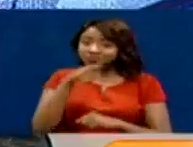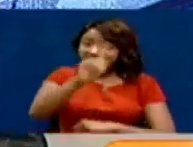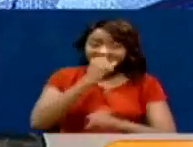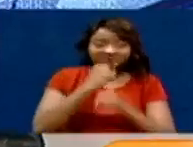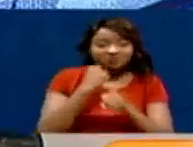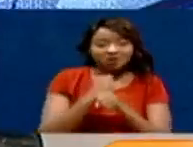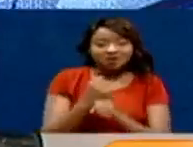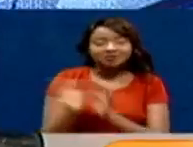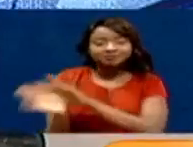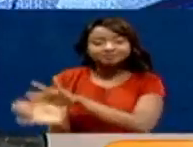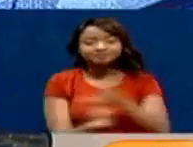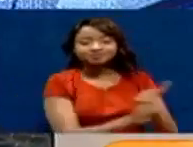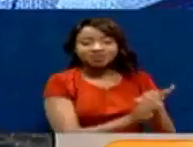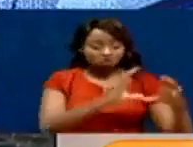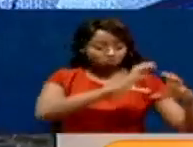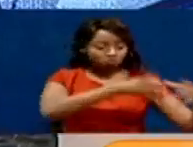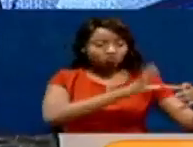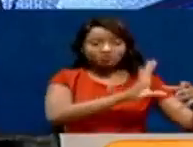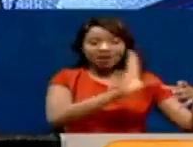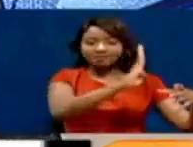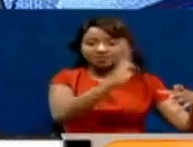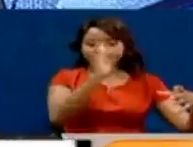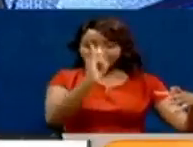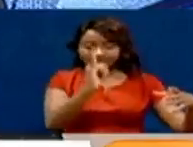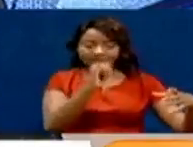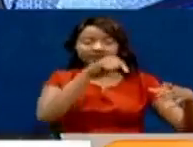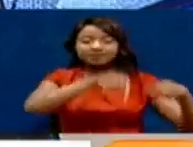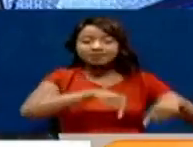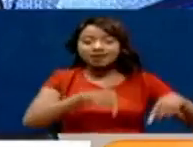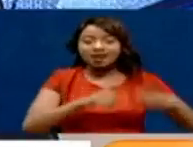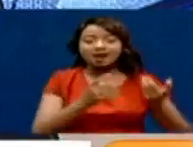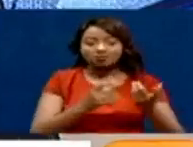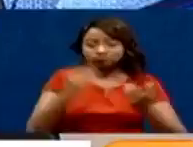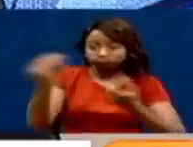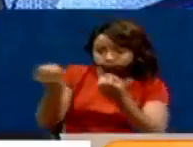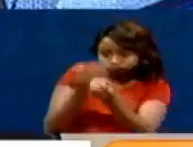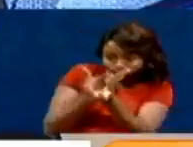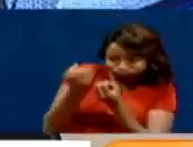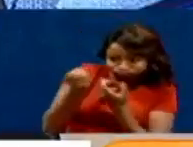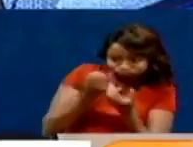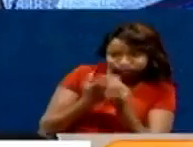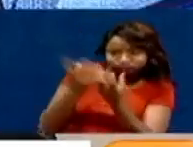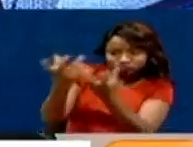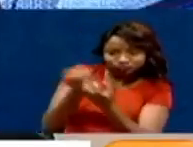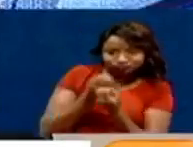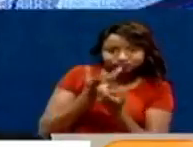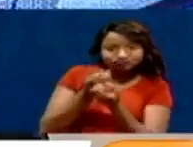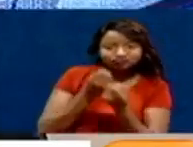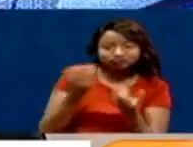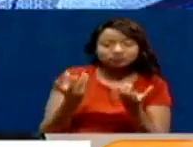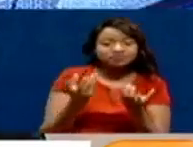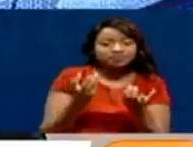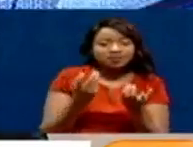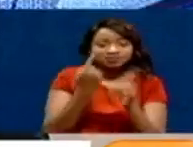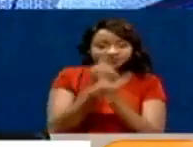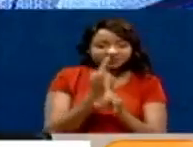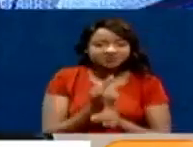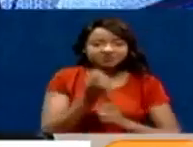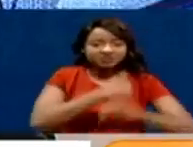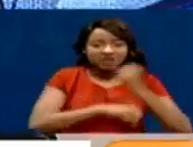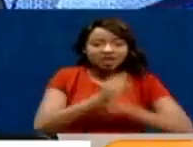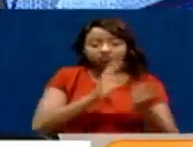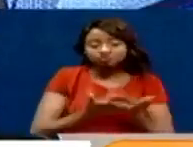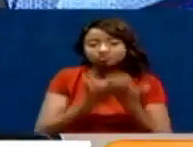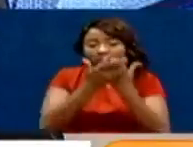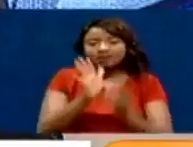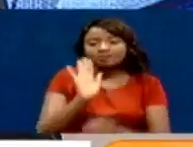Kamati tekelezi ya BBI sasa imeanza kupokea maoni ya Wakenya, ama itaanza kupokea maoni ya Wakenya hivi karibuni na kuwataka wananchi kuwa